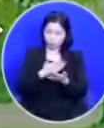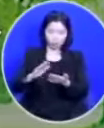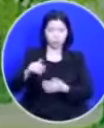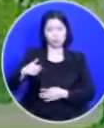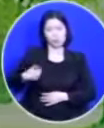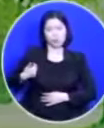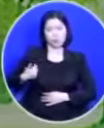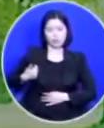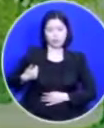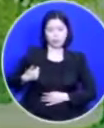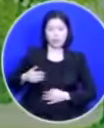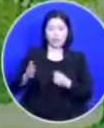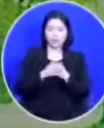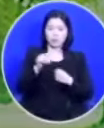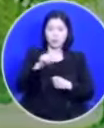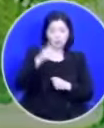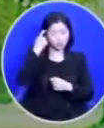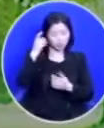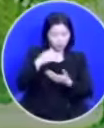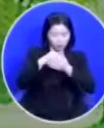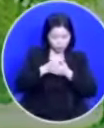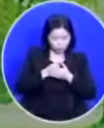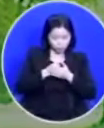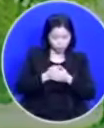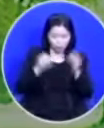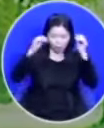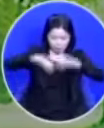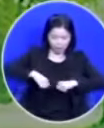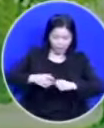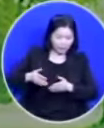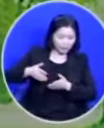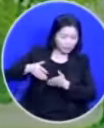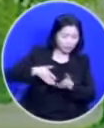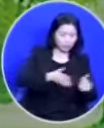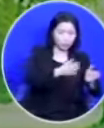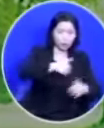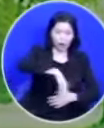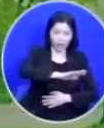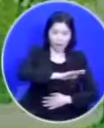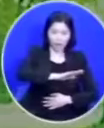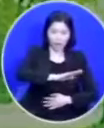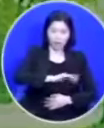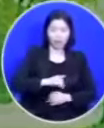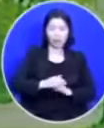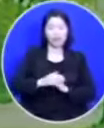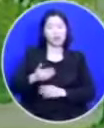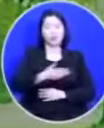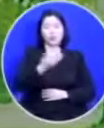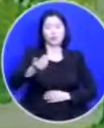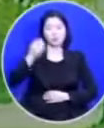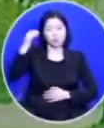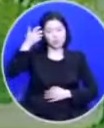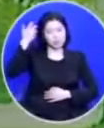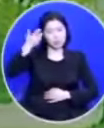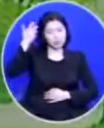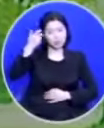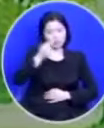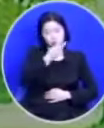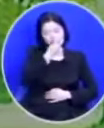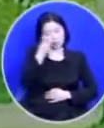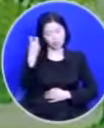그래서 그 생각을 품고 나아가는 길로 가는 겁니다 여러분 영적으로 잠이 들어 있는